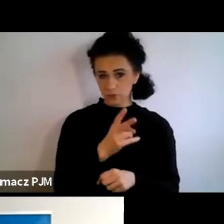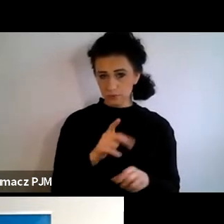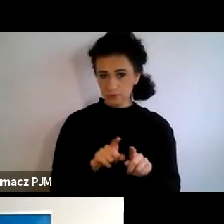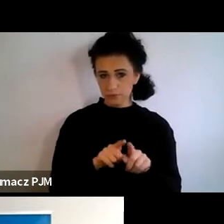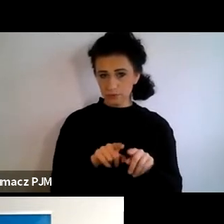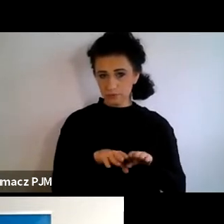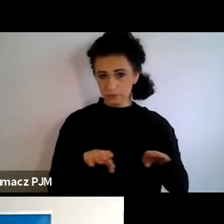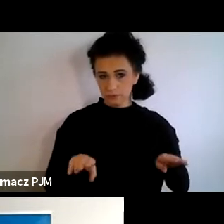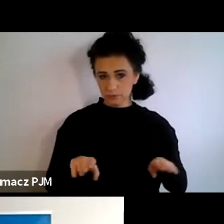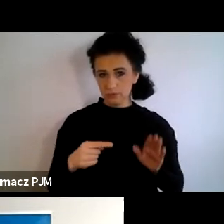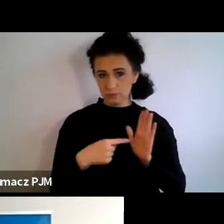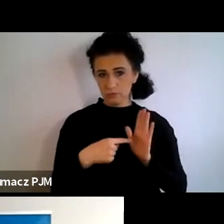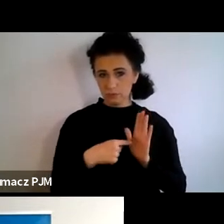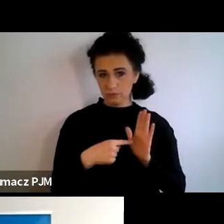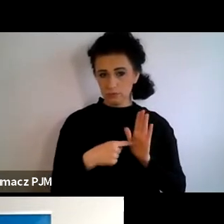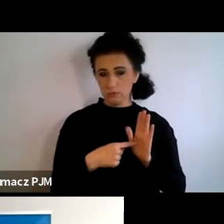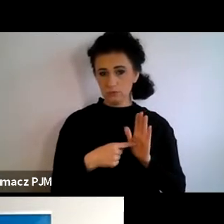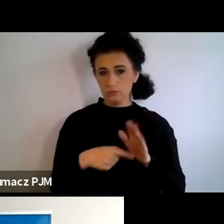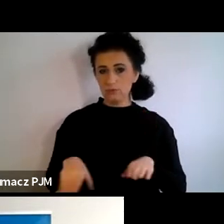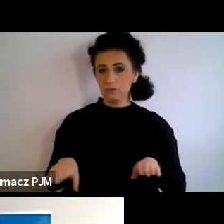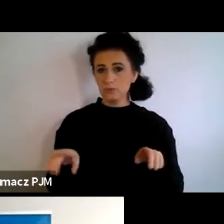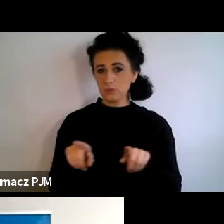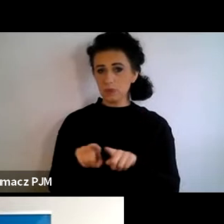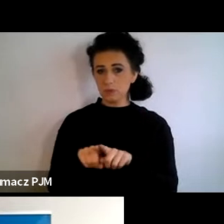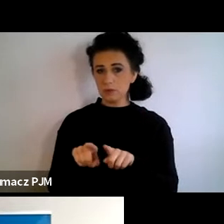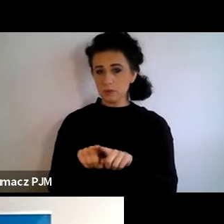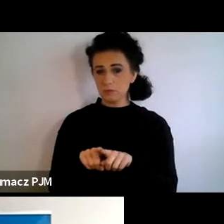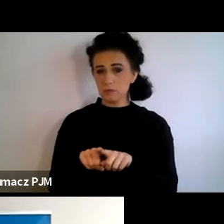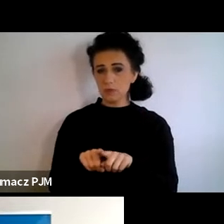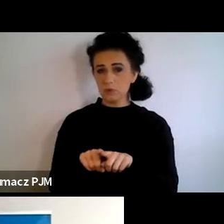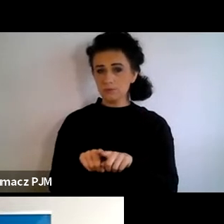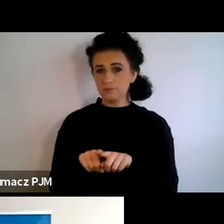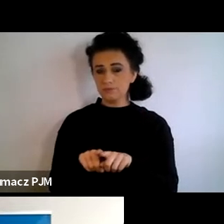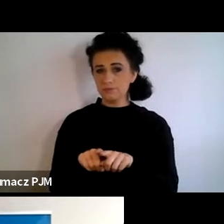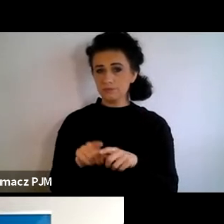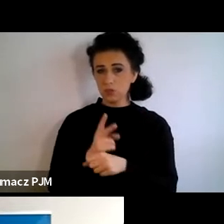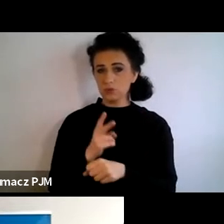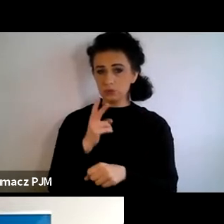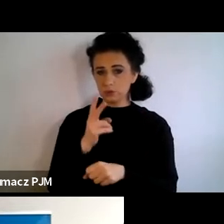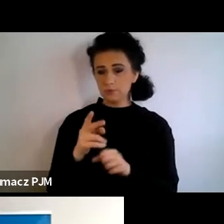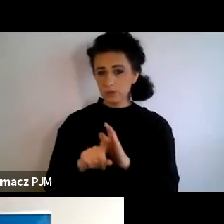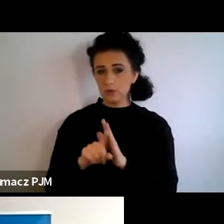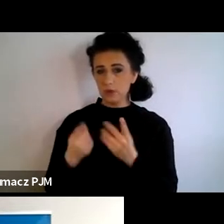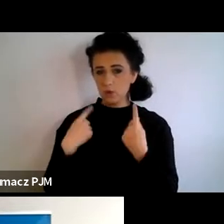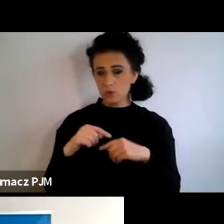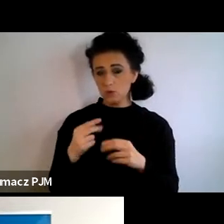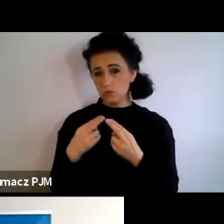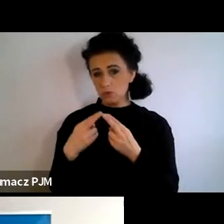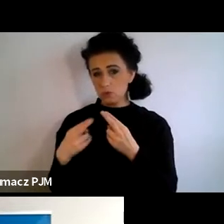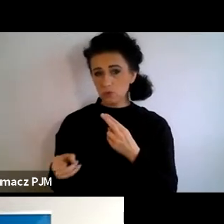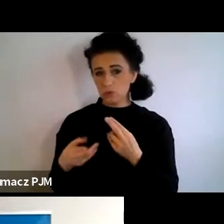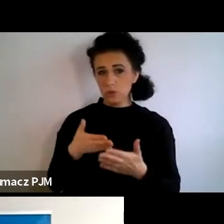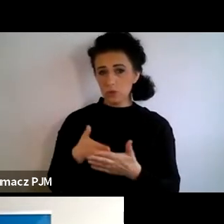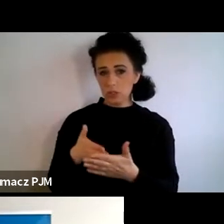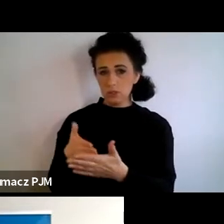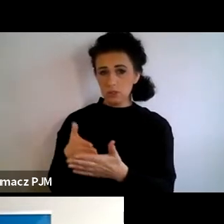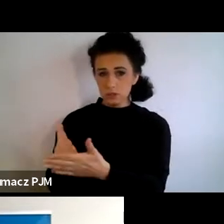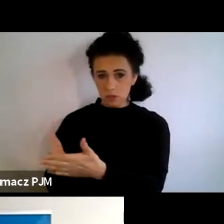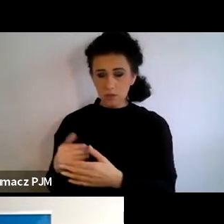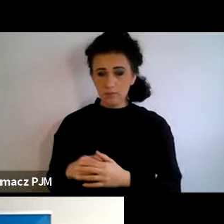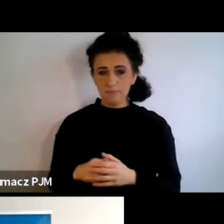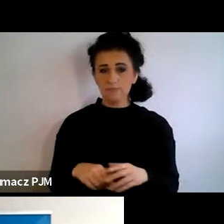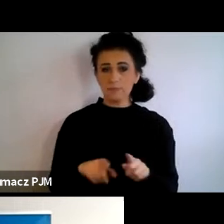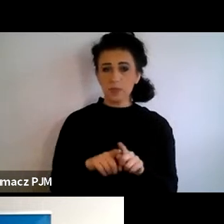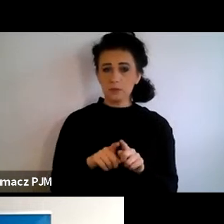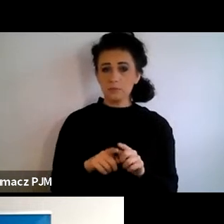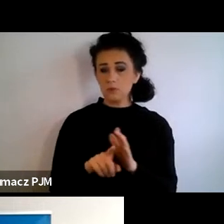platformy, zarówno pod względem dostępności dla osób z różnego typu ograniczeniami, jak i dostępność